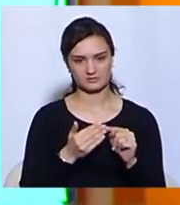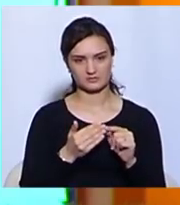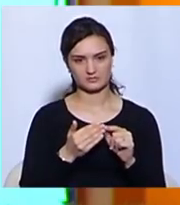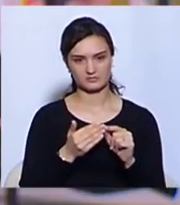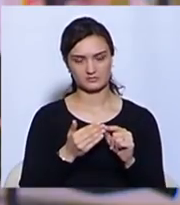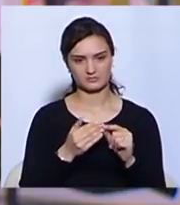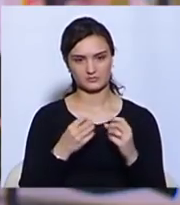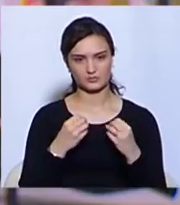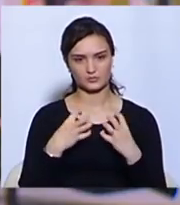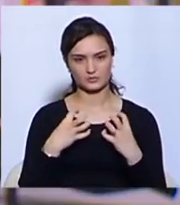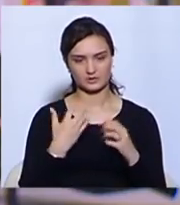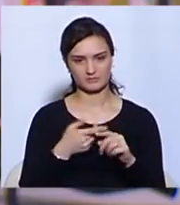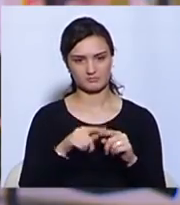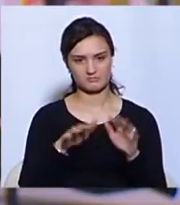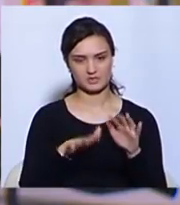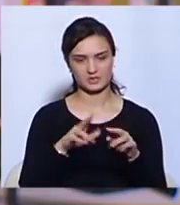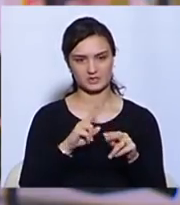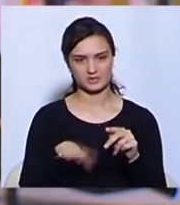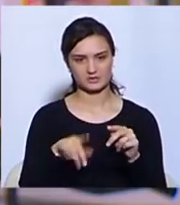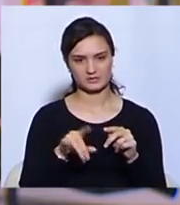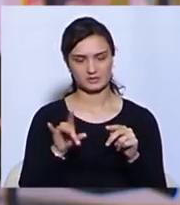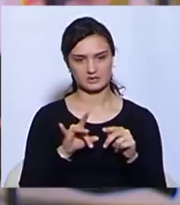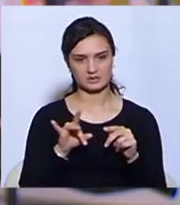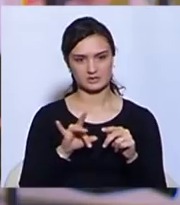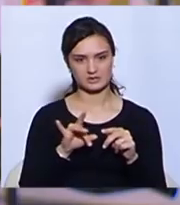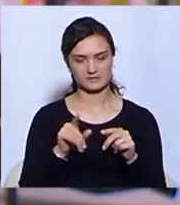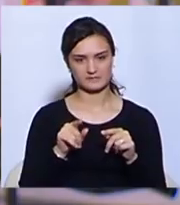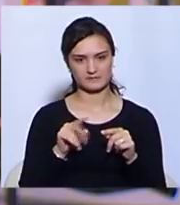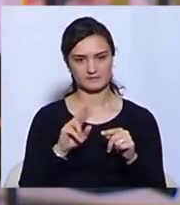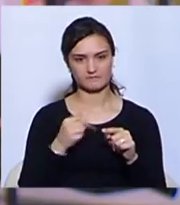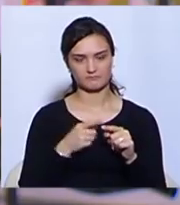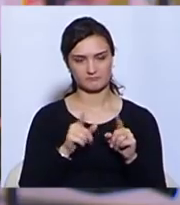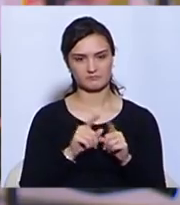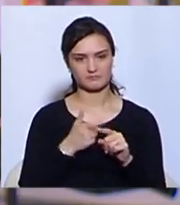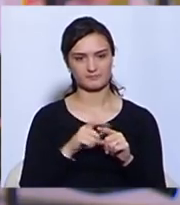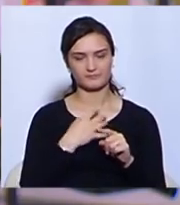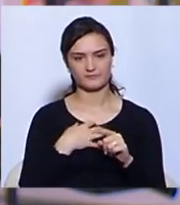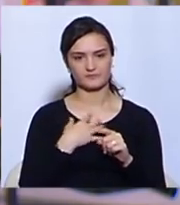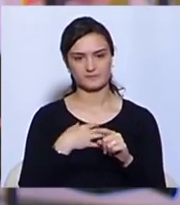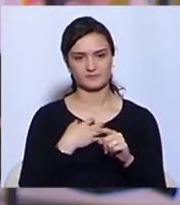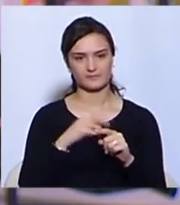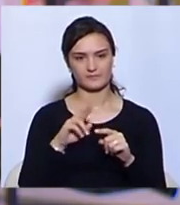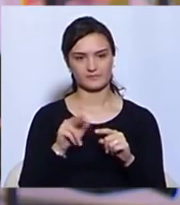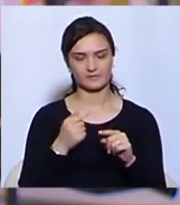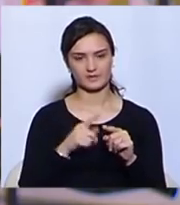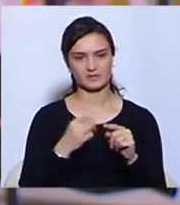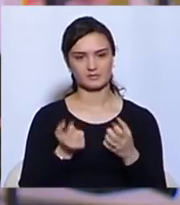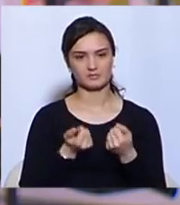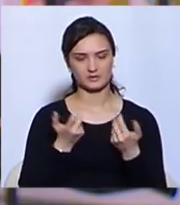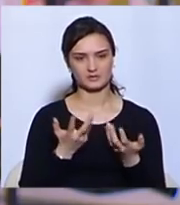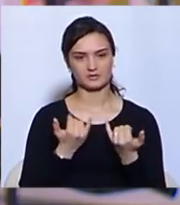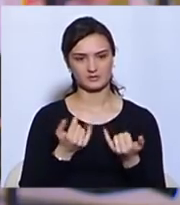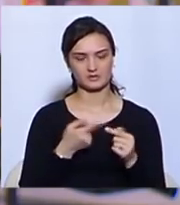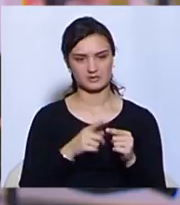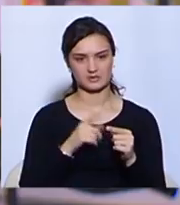ქსოვილი, კუნთები მასას კარგავს, ცხიმი მასას იძენს. ესეც ძალიან მნიშვნელოვანია და რამდენადაც ახლა